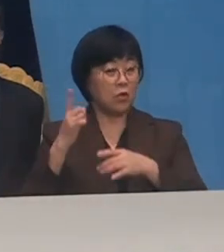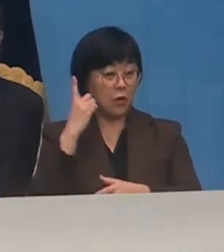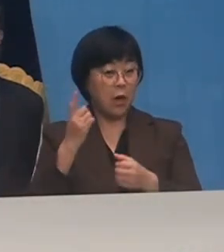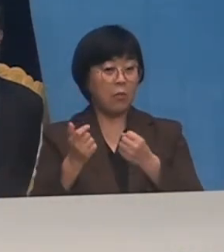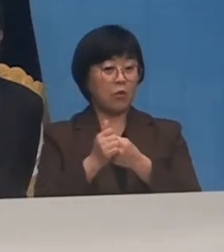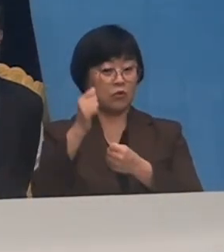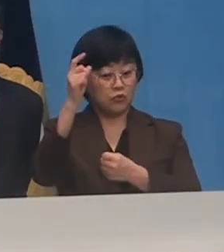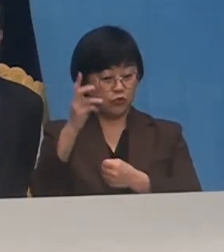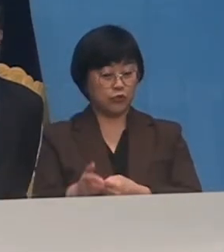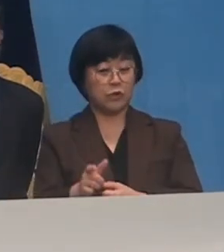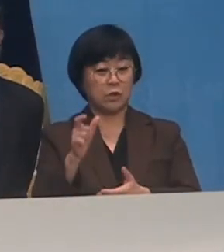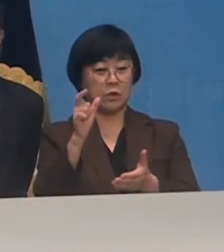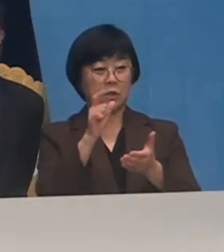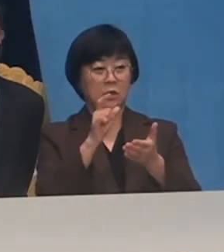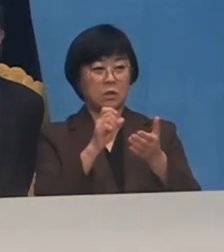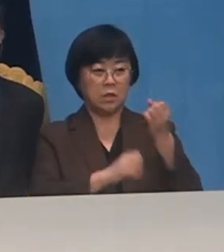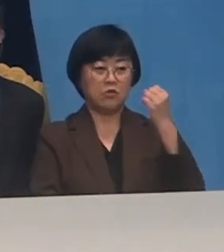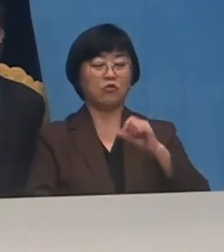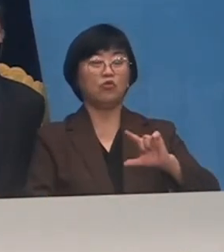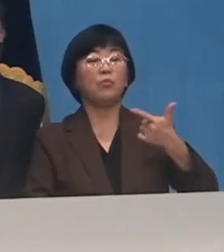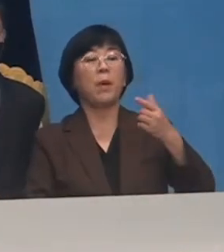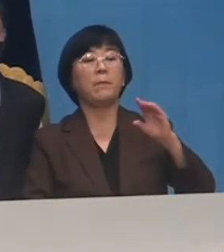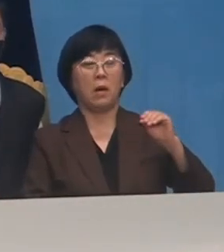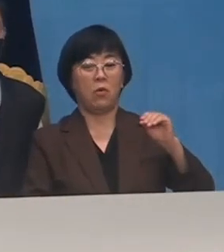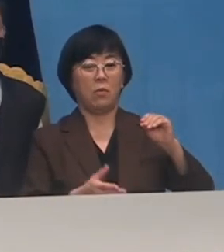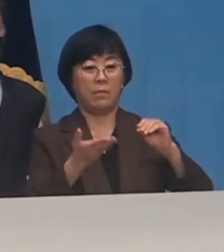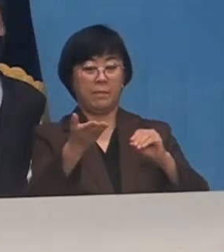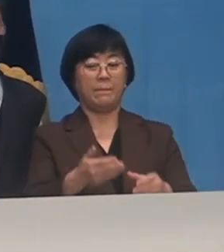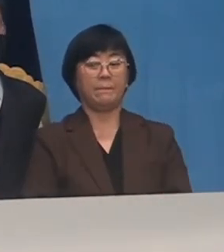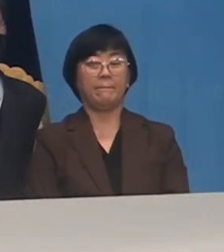전화번호 수를 기준으로 한 해 600만 건에 이르고 있다.